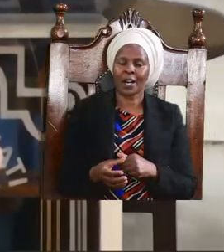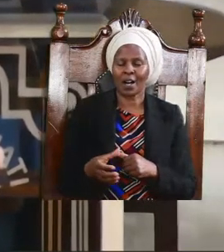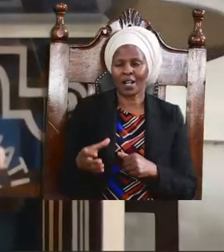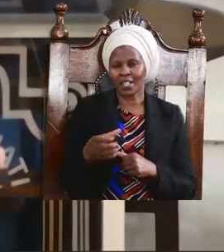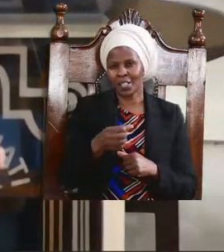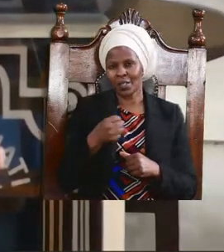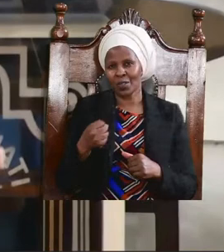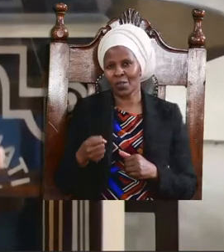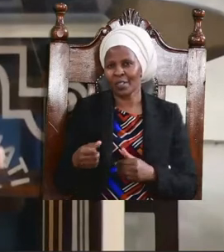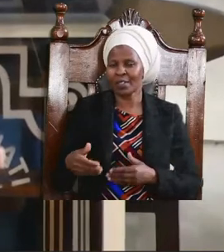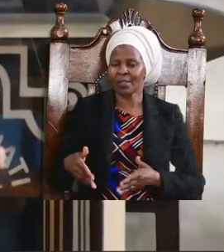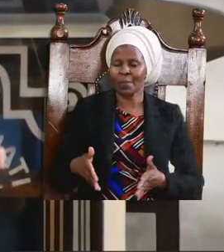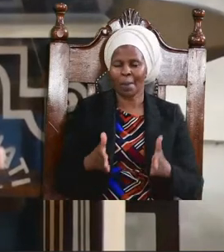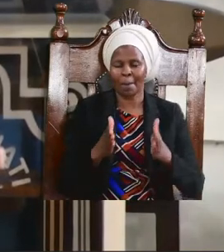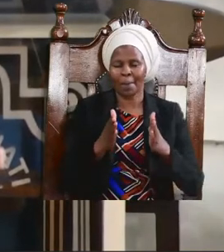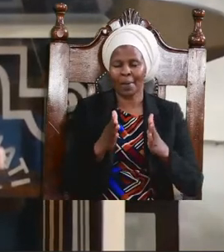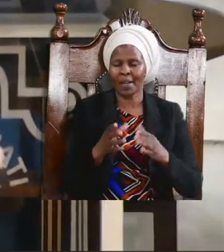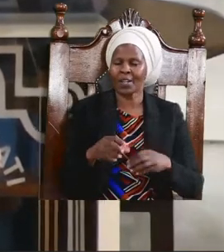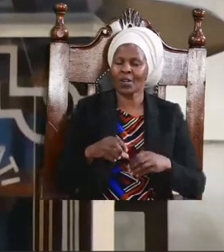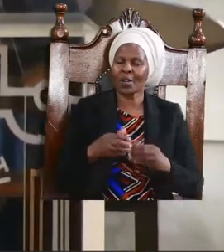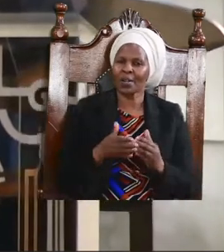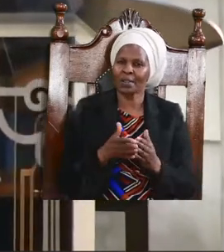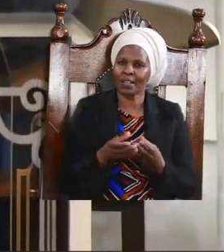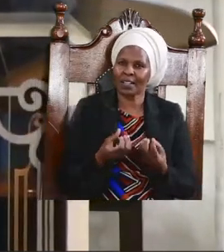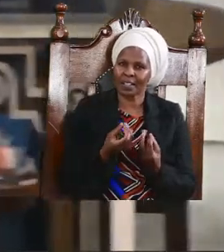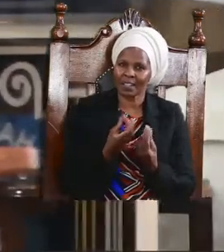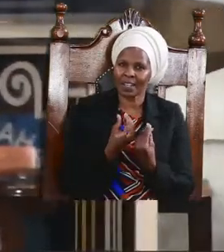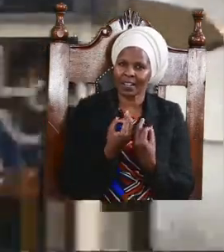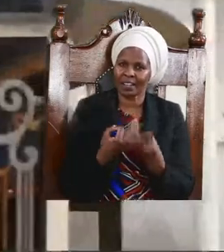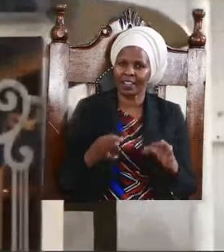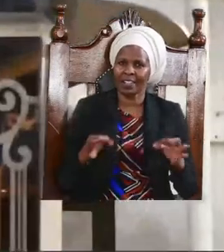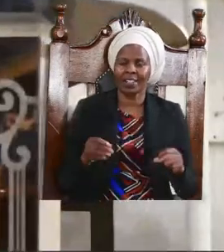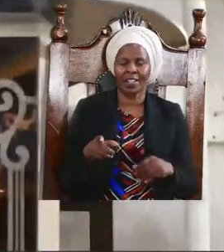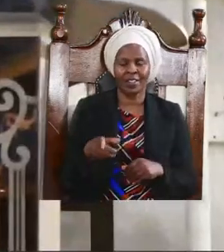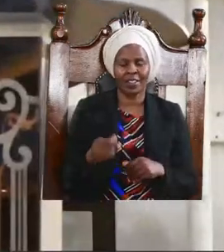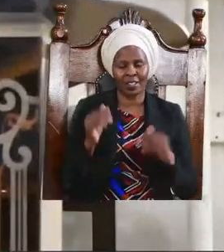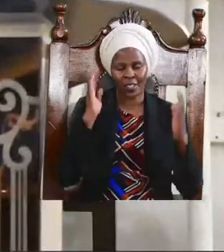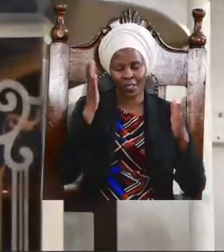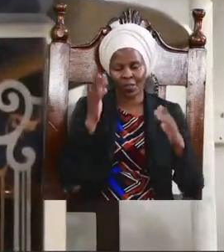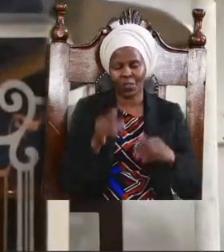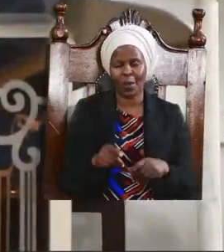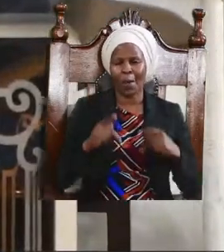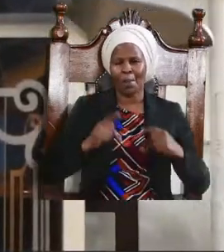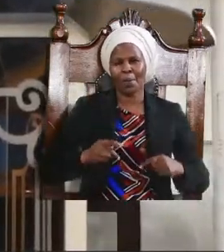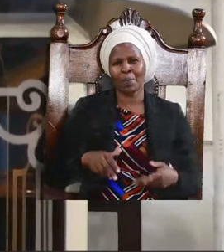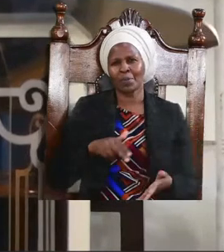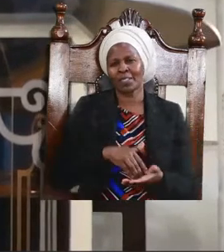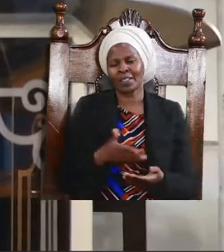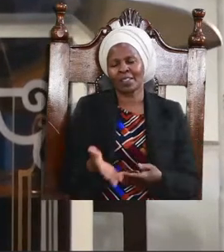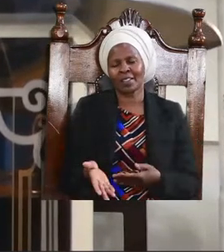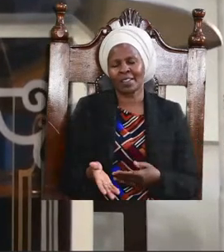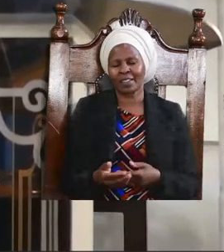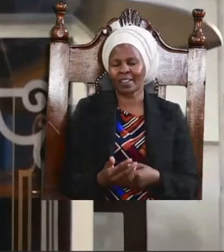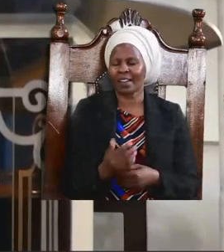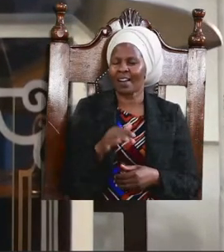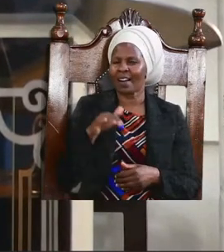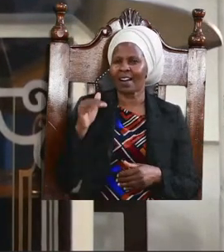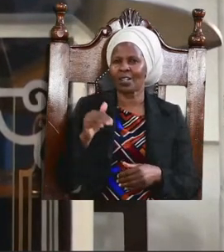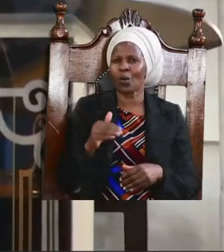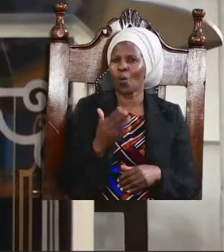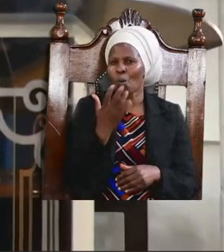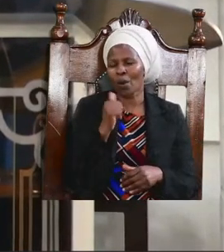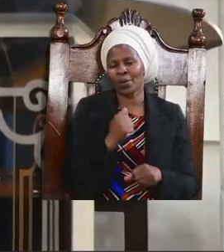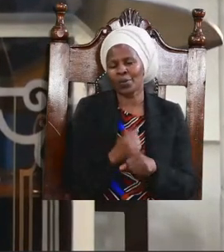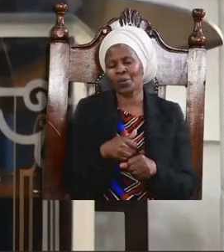nje katika njia kuu. Wakamfungua. Baadhi ya watu waliosimama huko wakawaambia, mnafanya